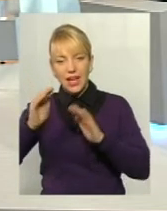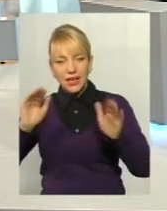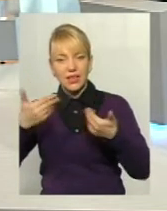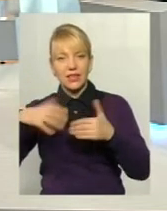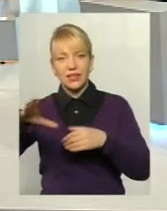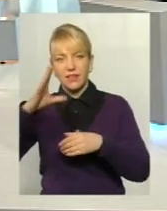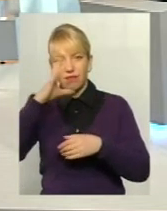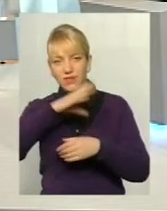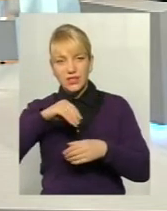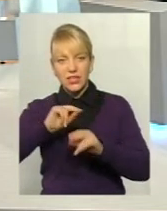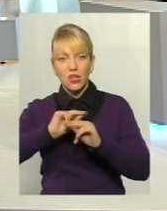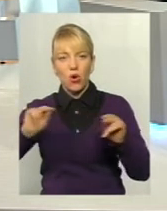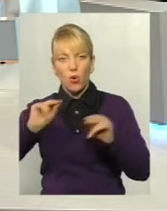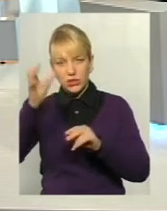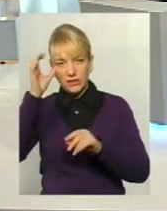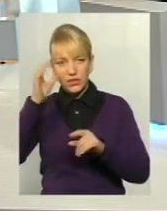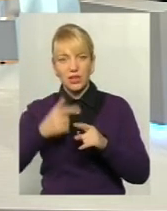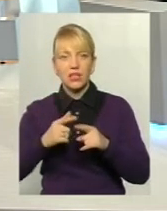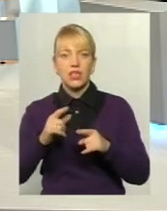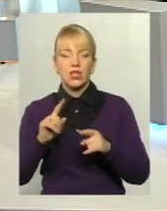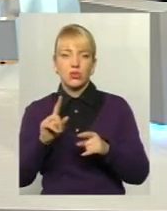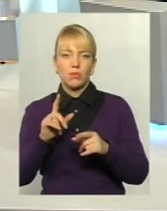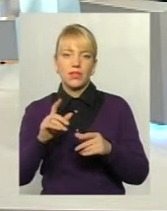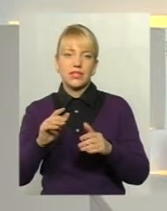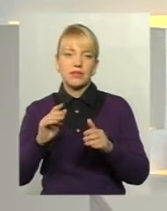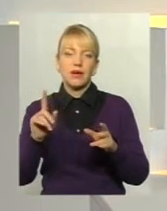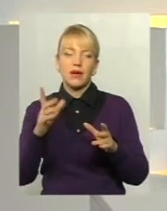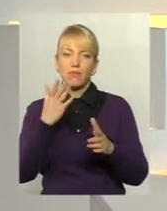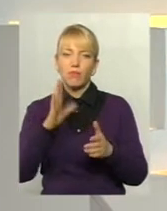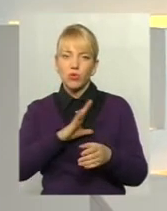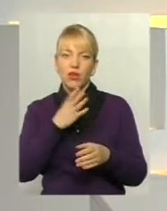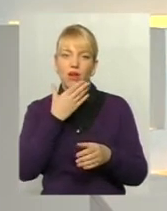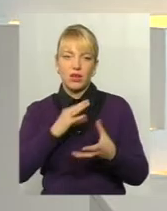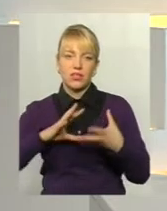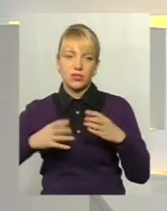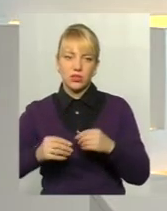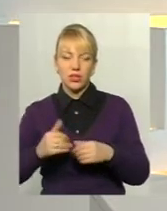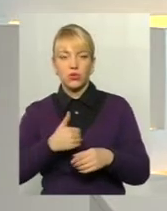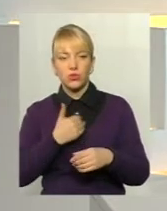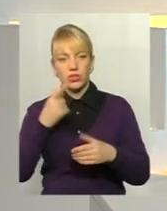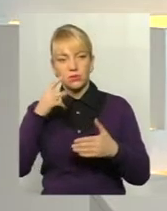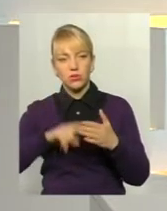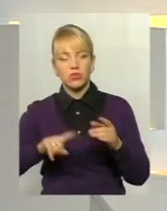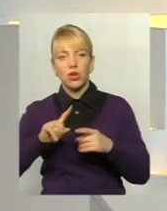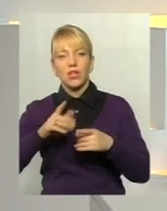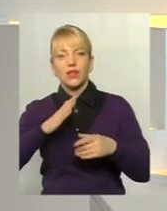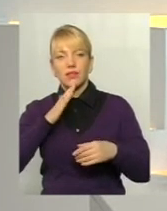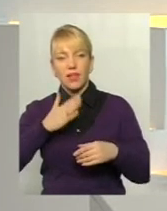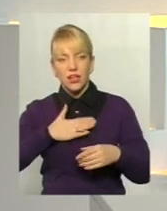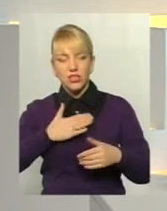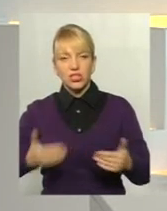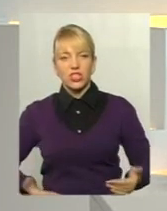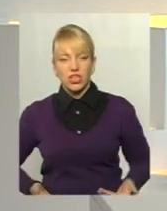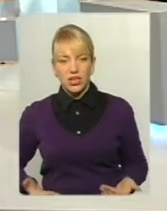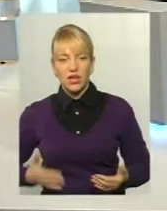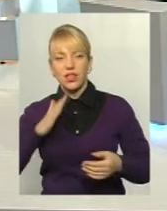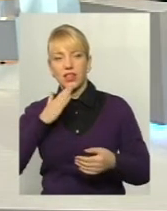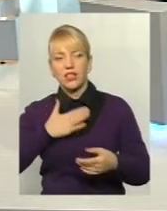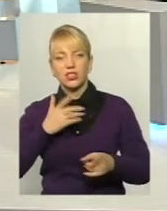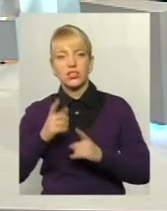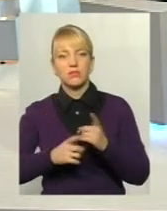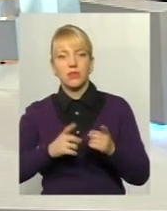і мати гарні результати. Що ж, хочеться сподіватися, що справді наше життя, наші ті